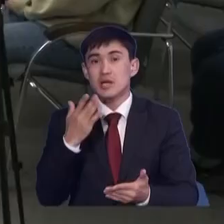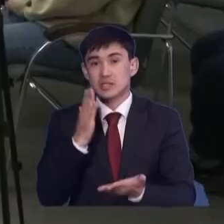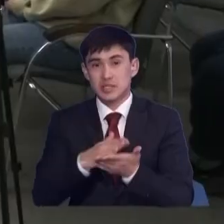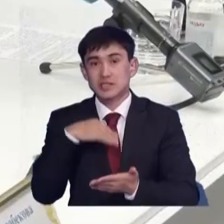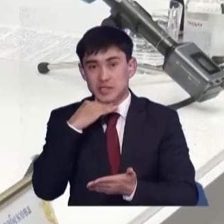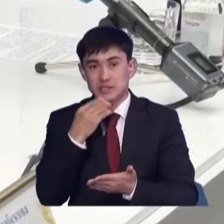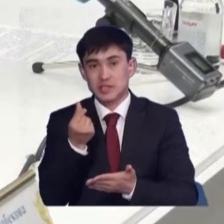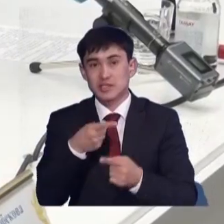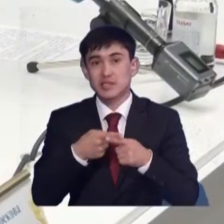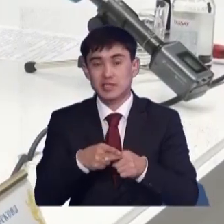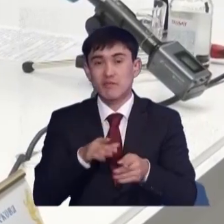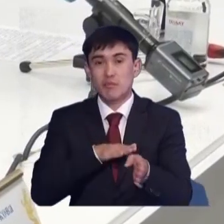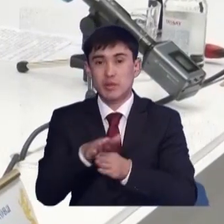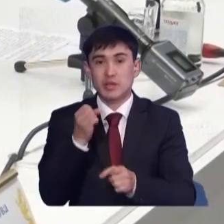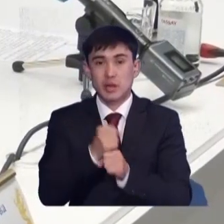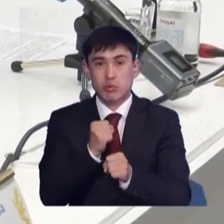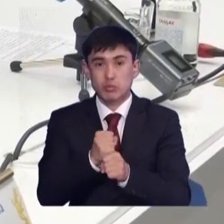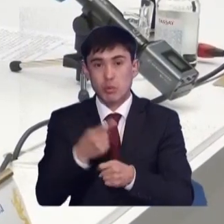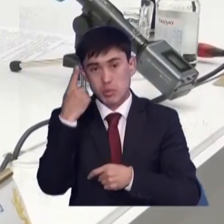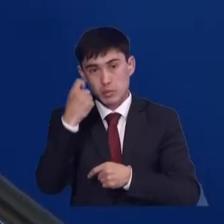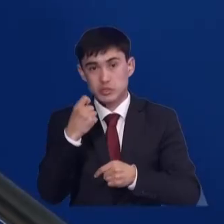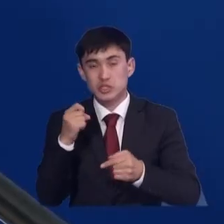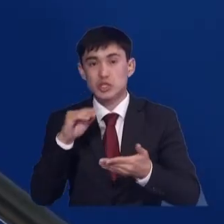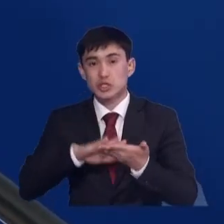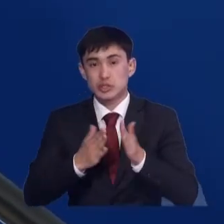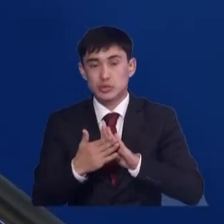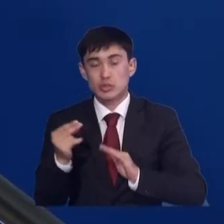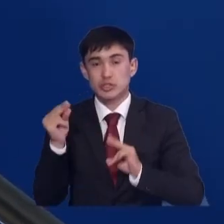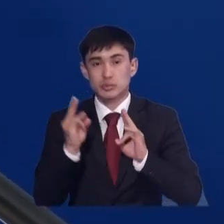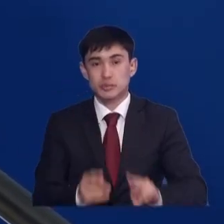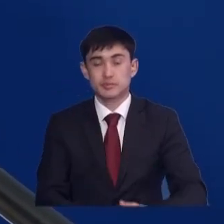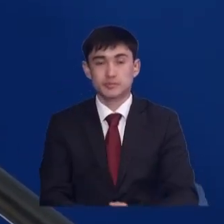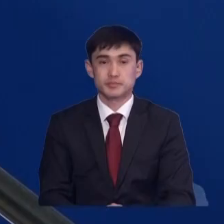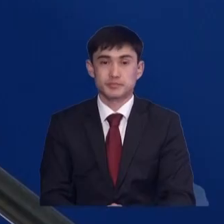достаточно средств и техники для выполнения работ по предупреждению чрезвычайных ситуаций.